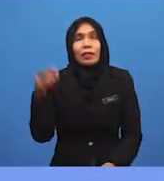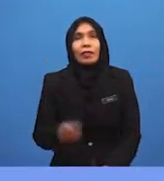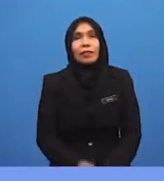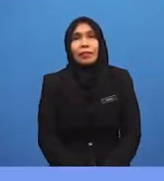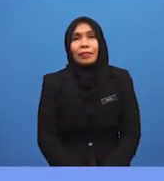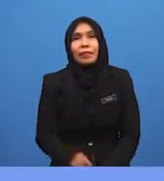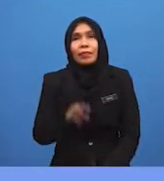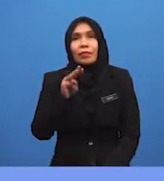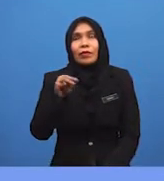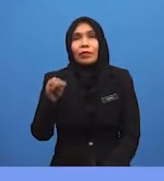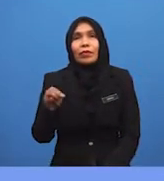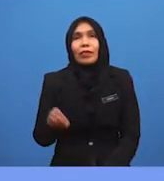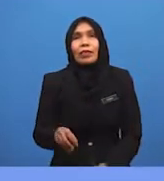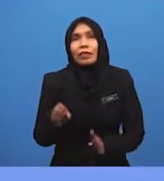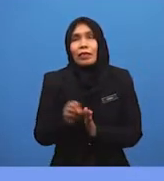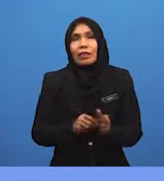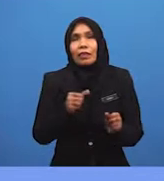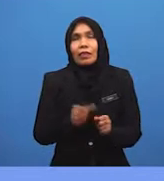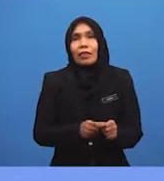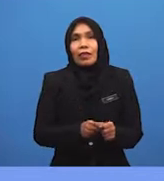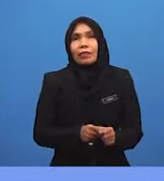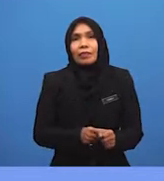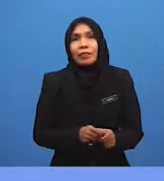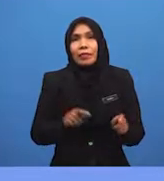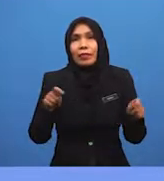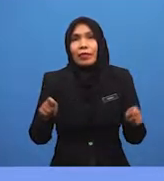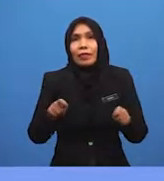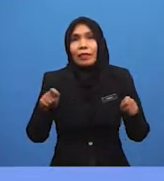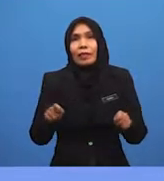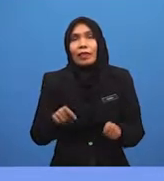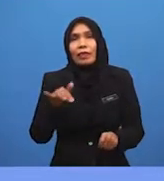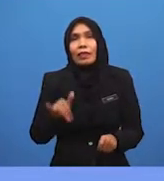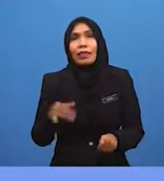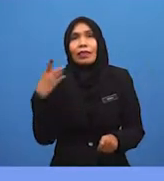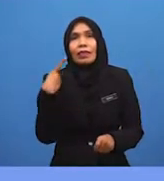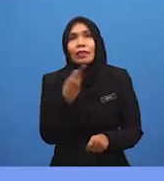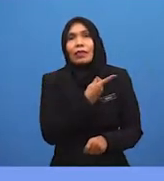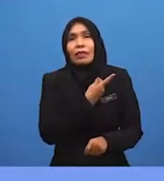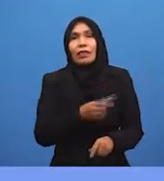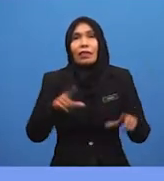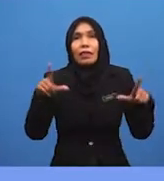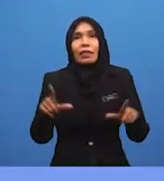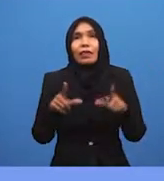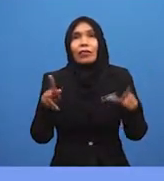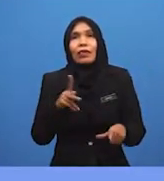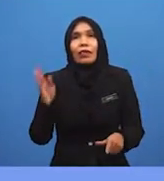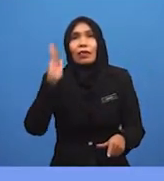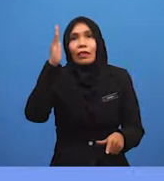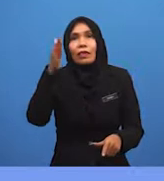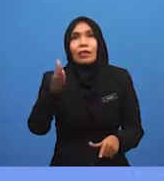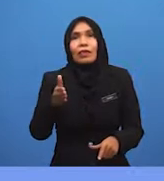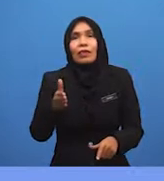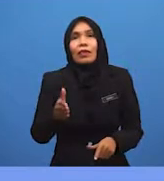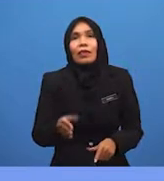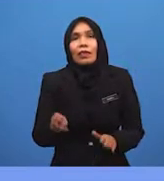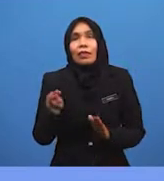Murid-murid, setiap tindakan yang kita lakukan akan mencerminkan diri sendiri dan juga sekolah.